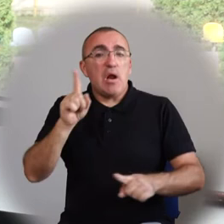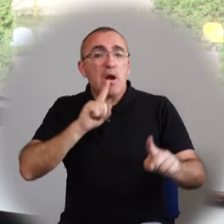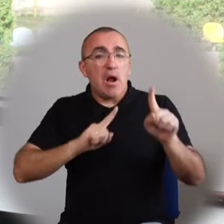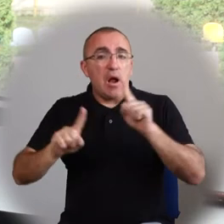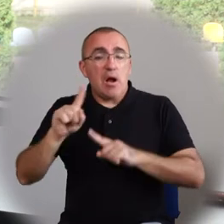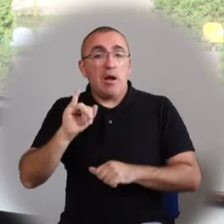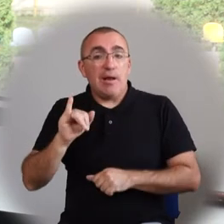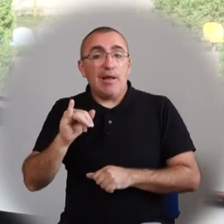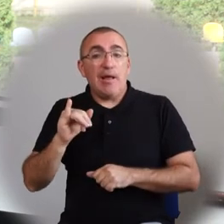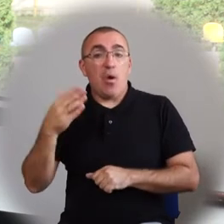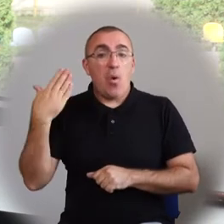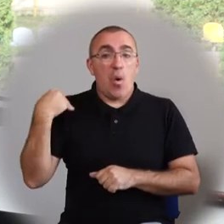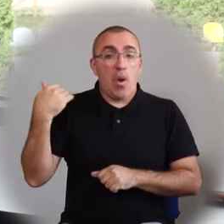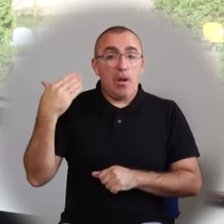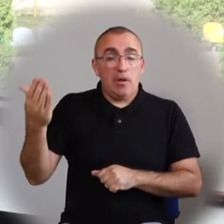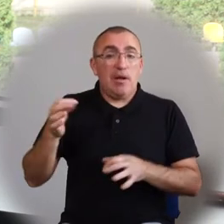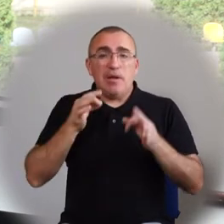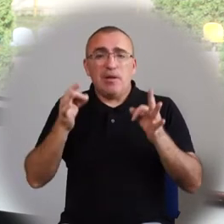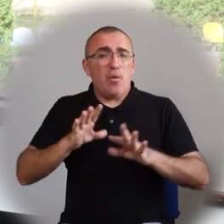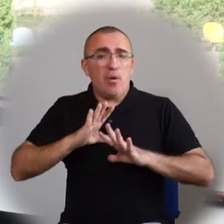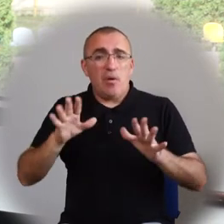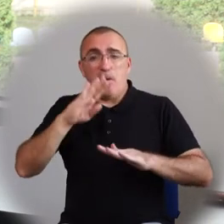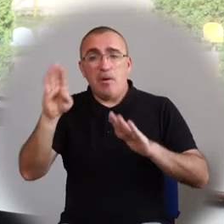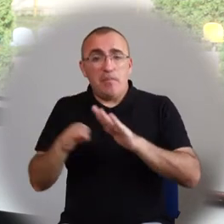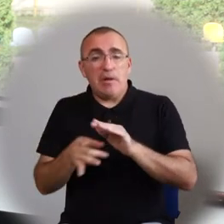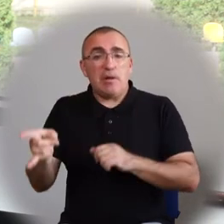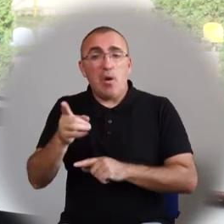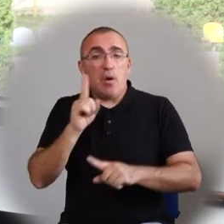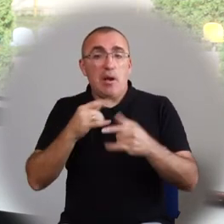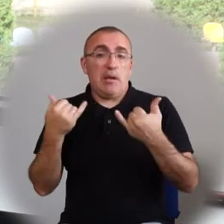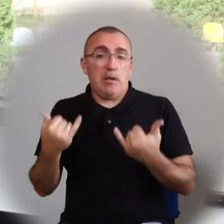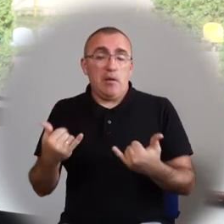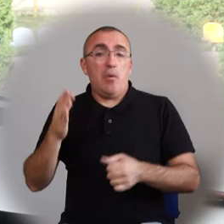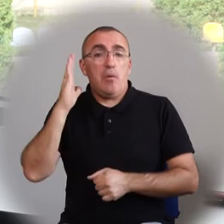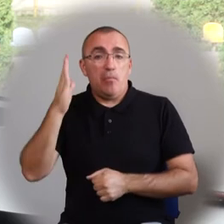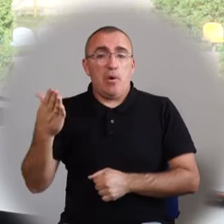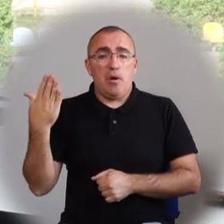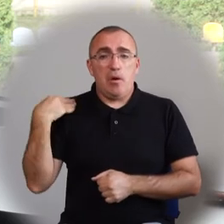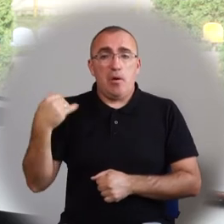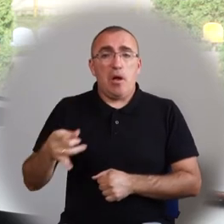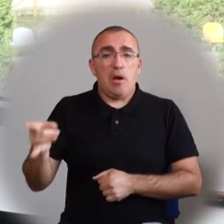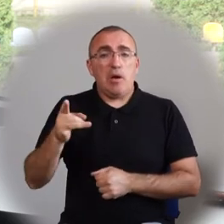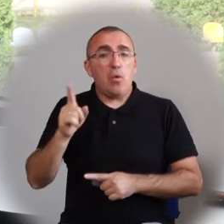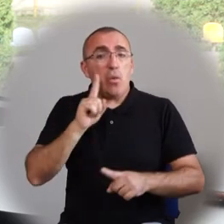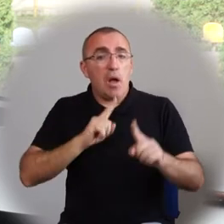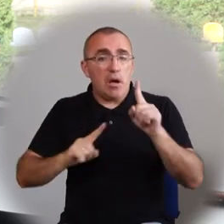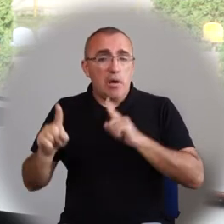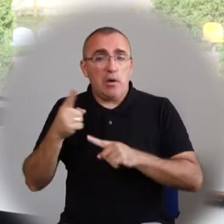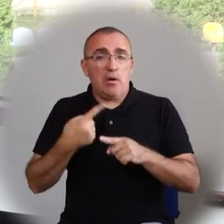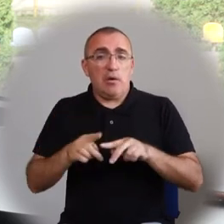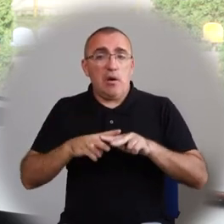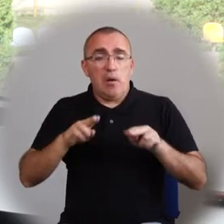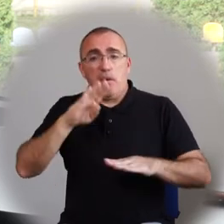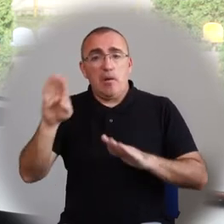вигляді районної ради, і над Олександрією, яка ніколи не була під районною радою, тепер буде Олександрійська